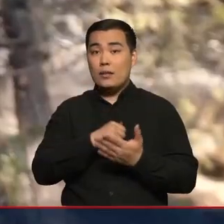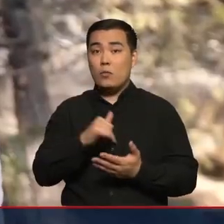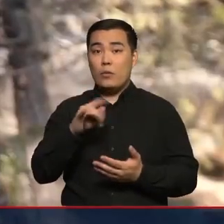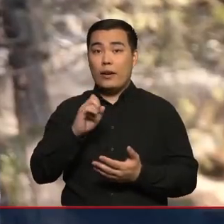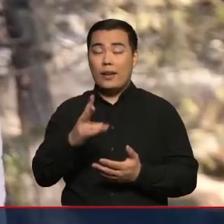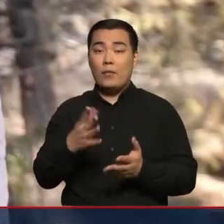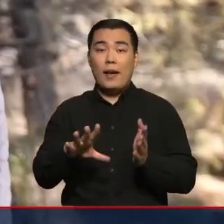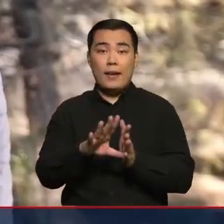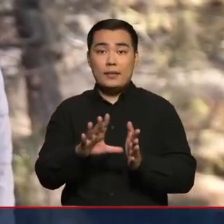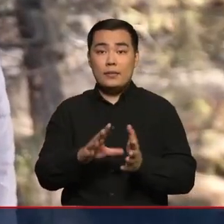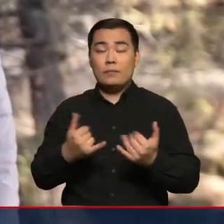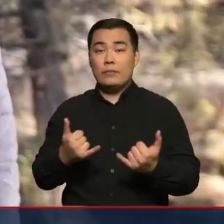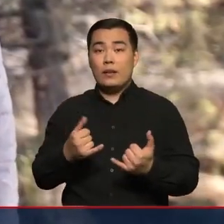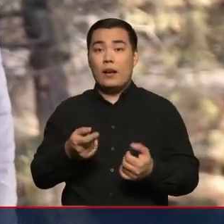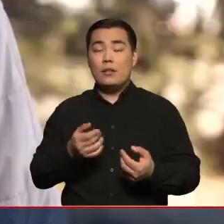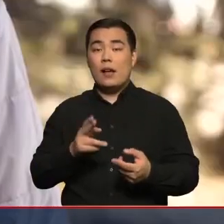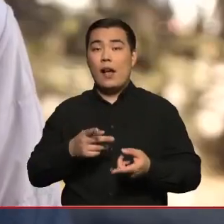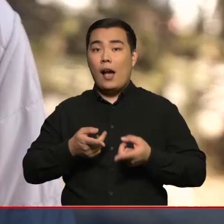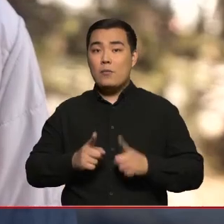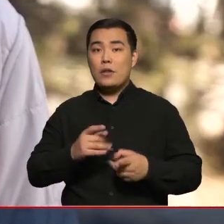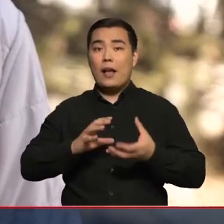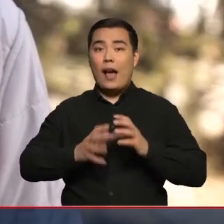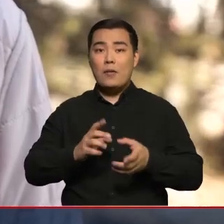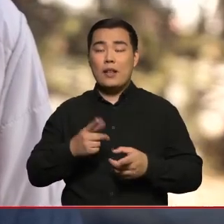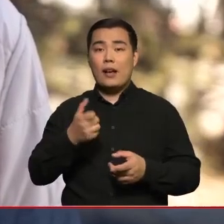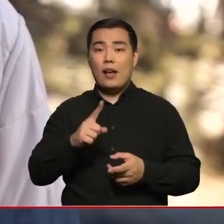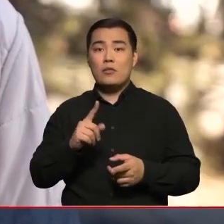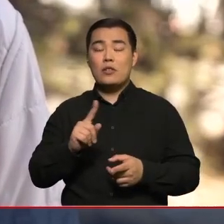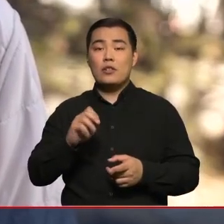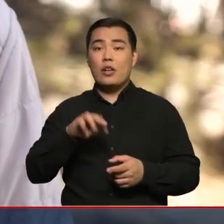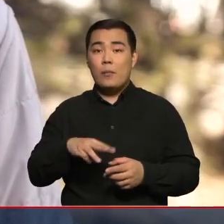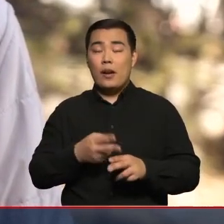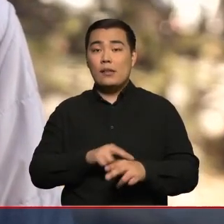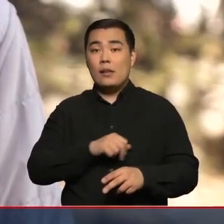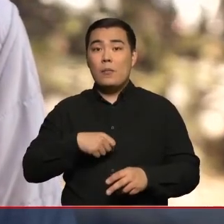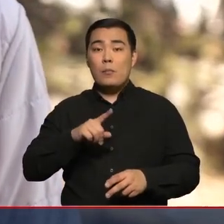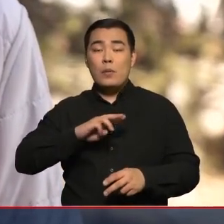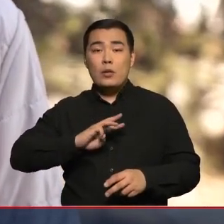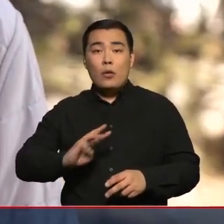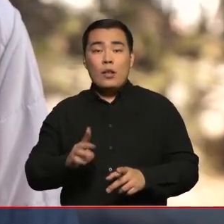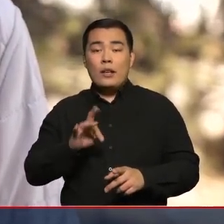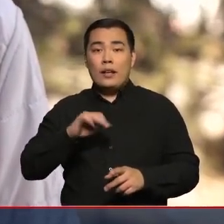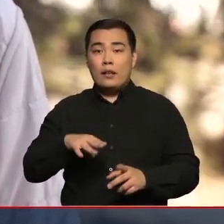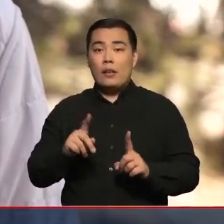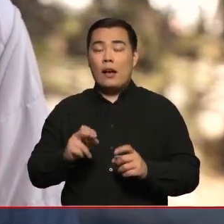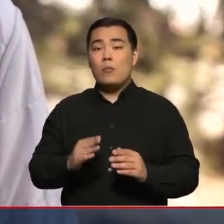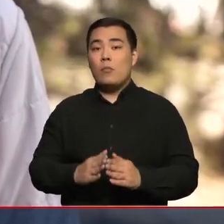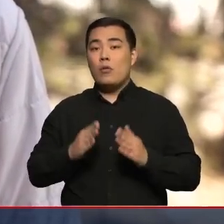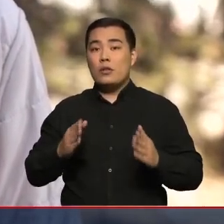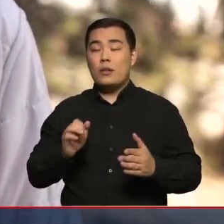бөлінген энергиясы кәдімгі отыннан, кәдімгі газдан, кәдімгі мұнайдан миллион есе